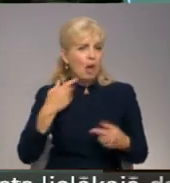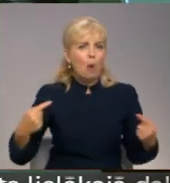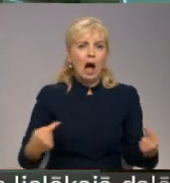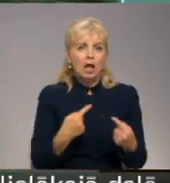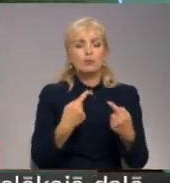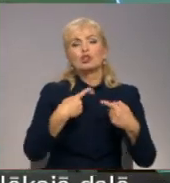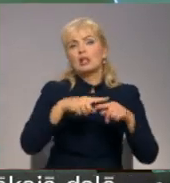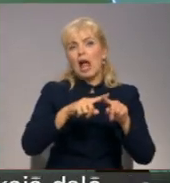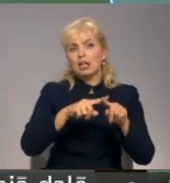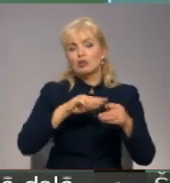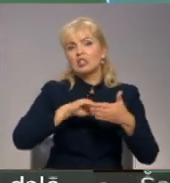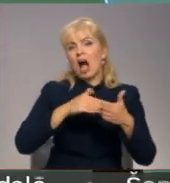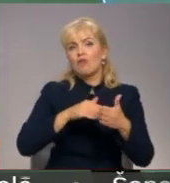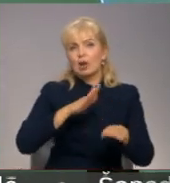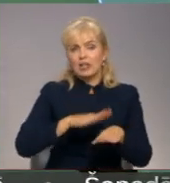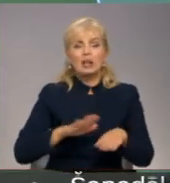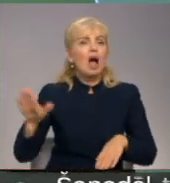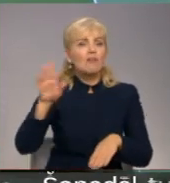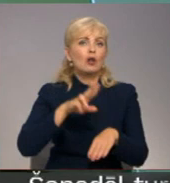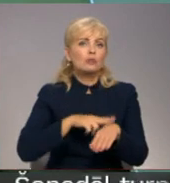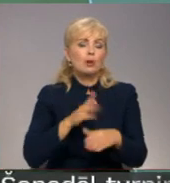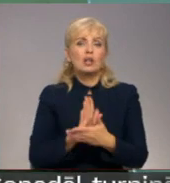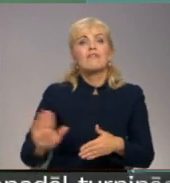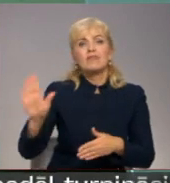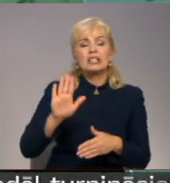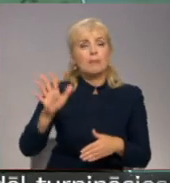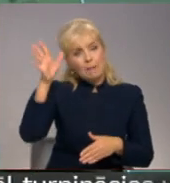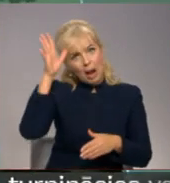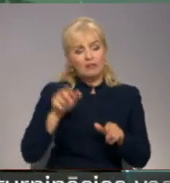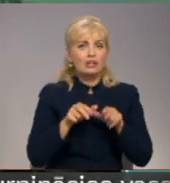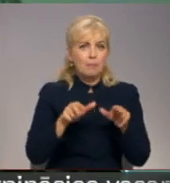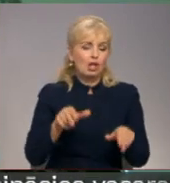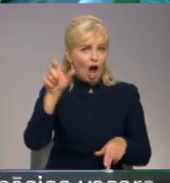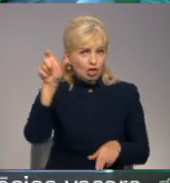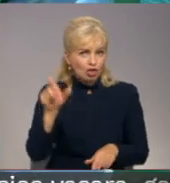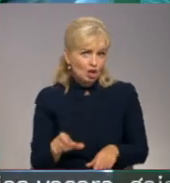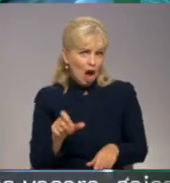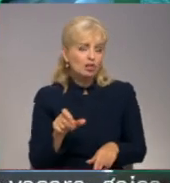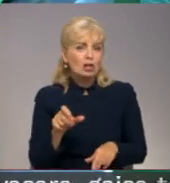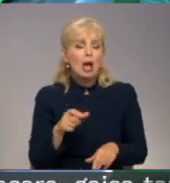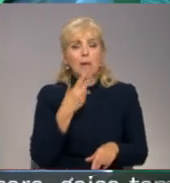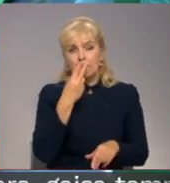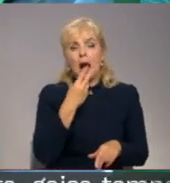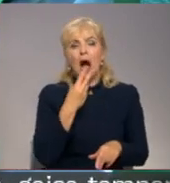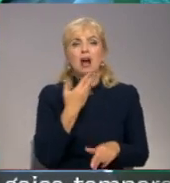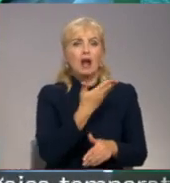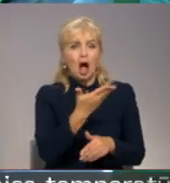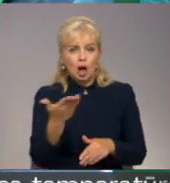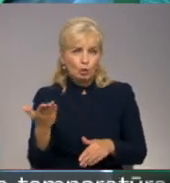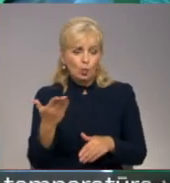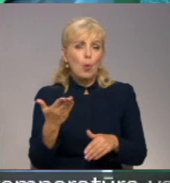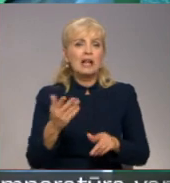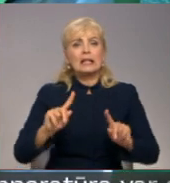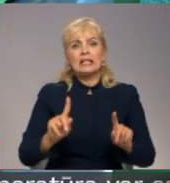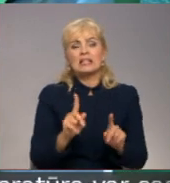tehniskā stāvokļa dēļ. Valsts policijas Vidzemes reģiona pārvaldes priekšnieks Imants Mitrušenko, izrādot Valmieras iecirkņa